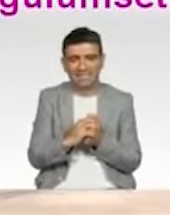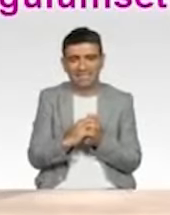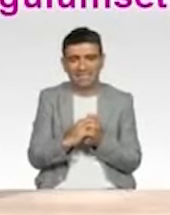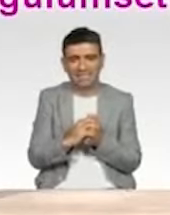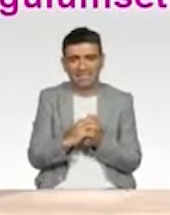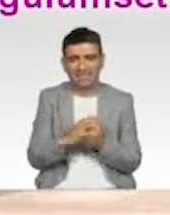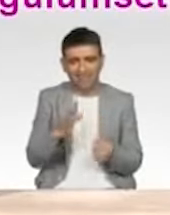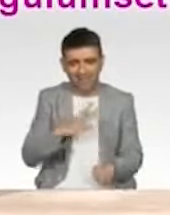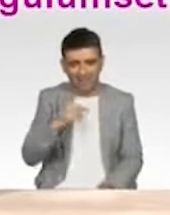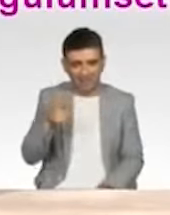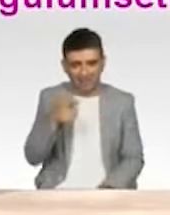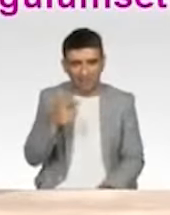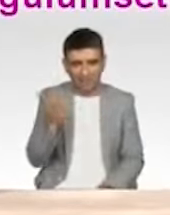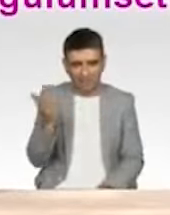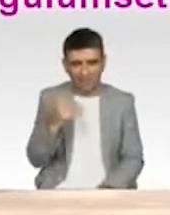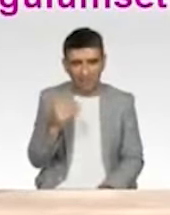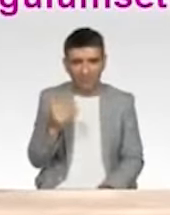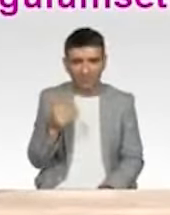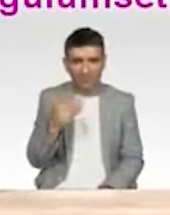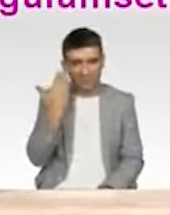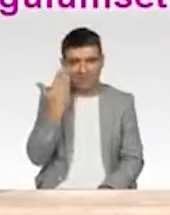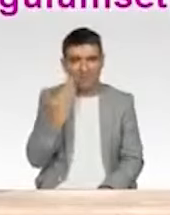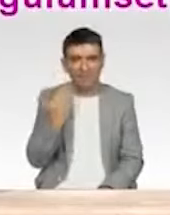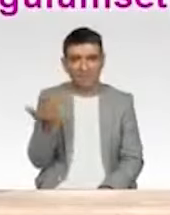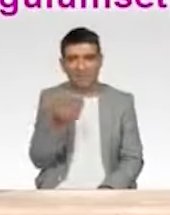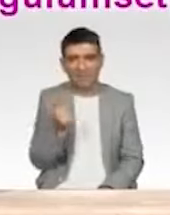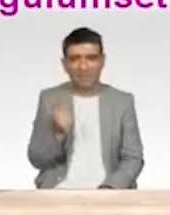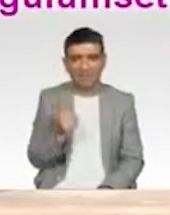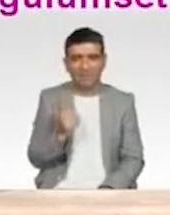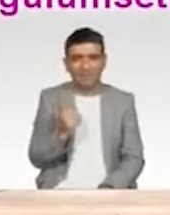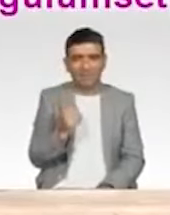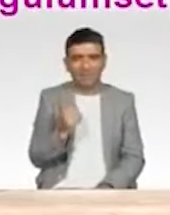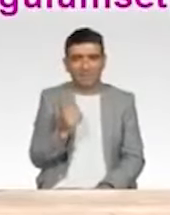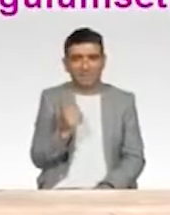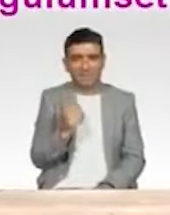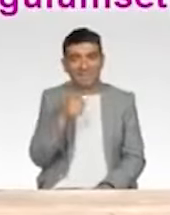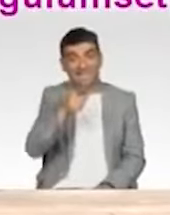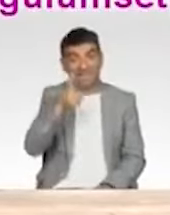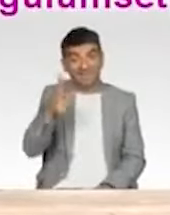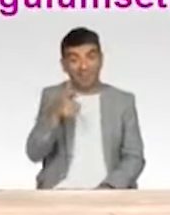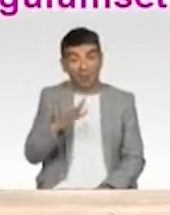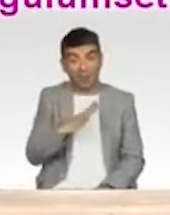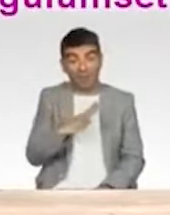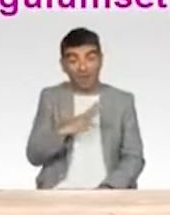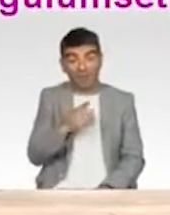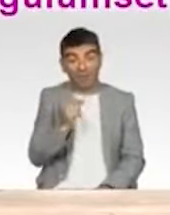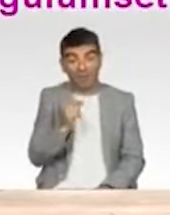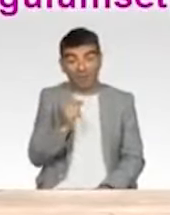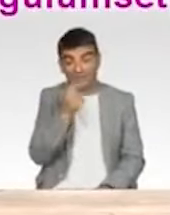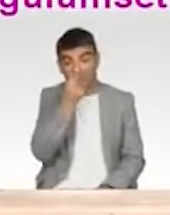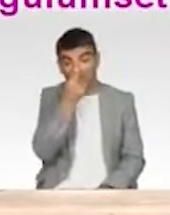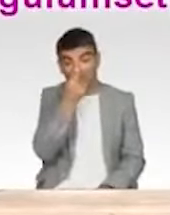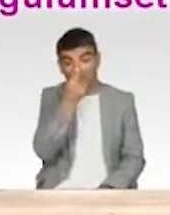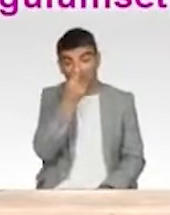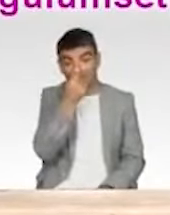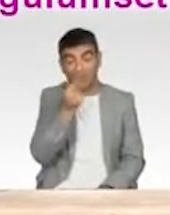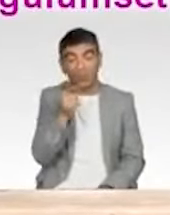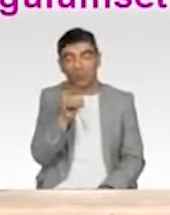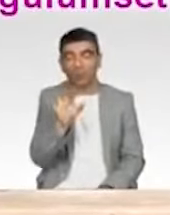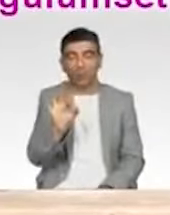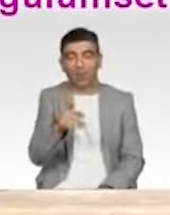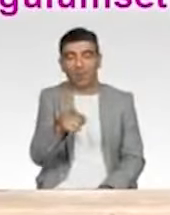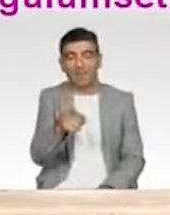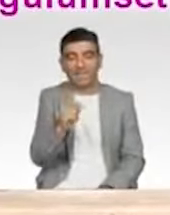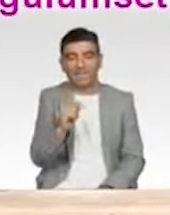Ha, var mı videolarımız? Gelsin tamam. İzleyelim. Ne video? Ay senin videolardan var. Aa bak bayağı mısır. Mısır. Bizimki bu gibi. Şöyle